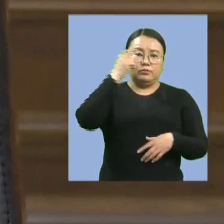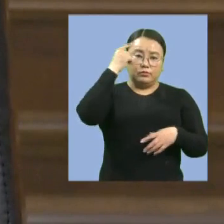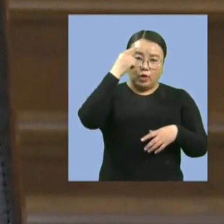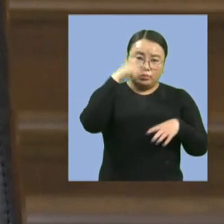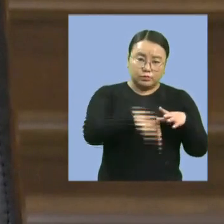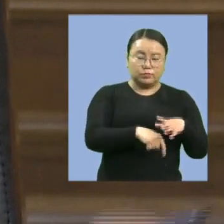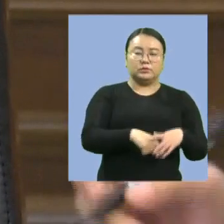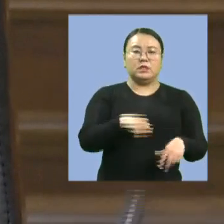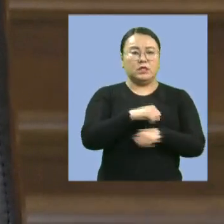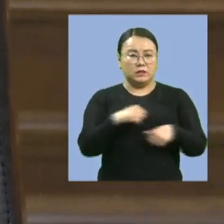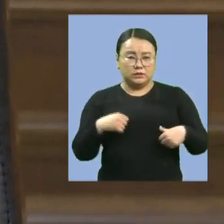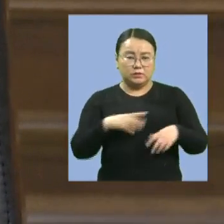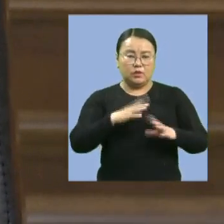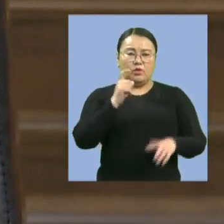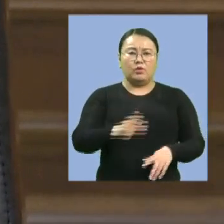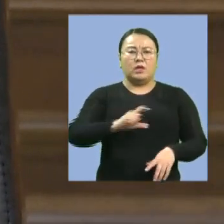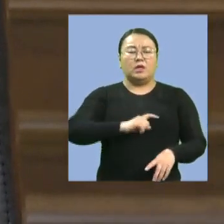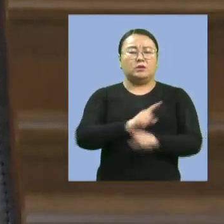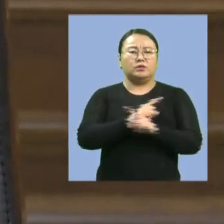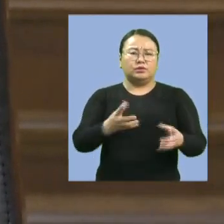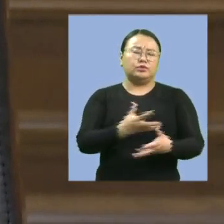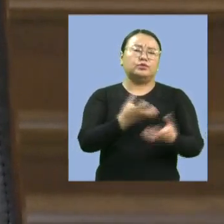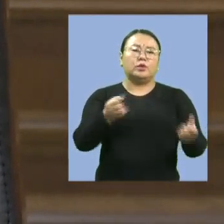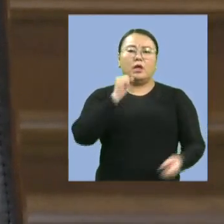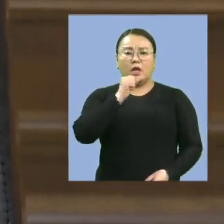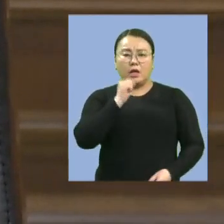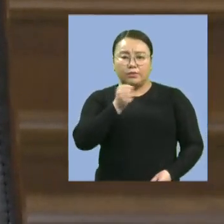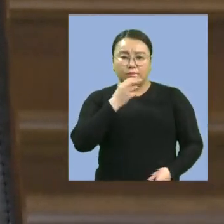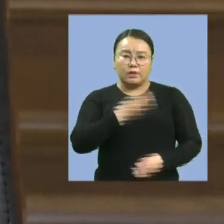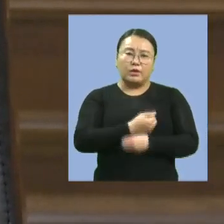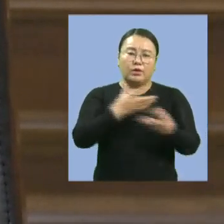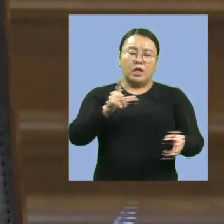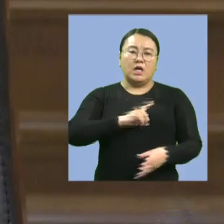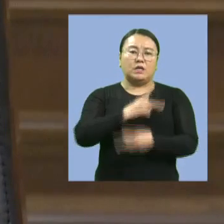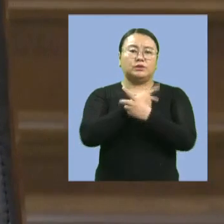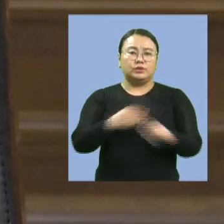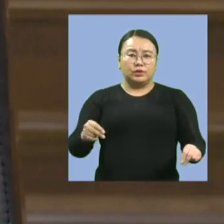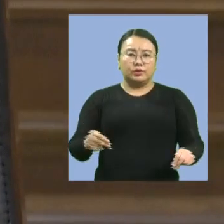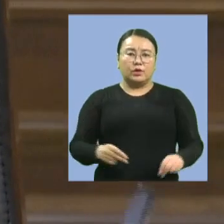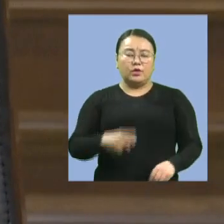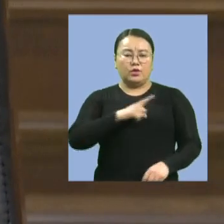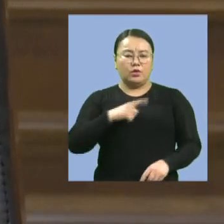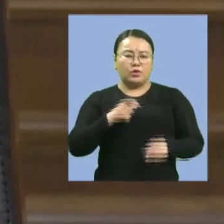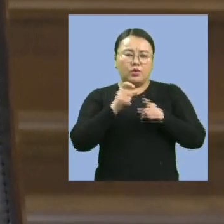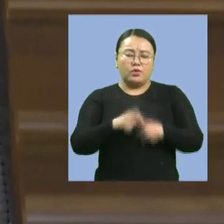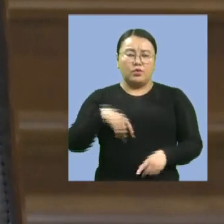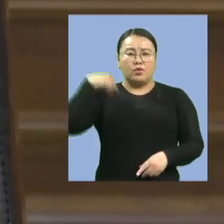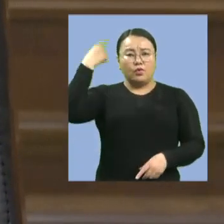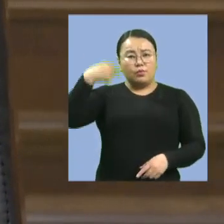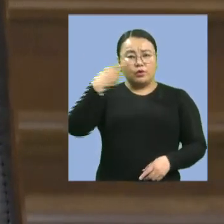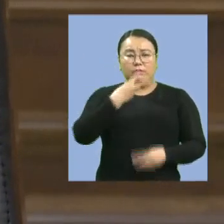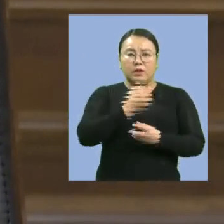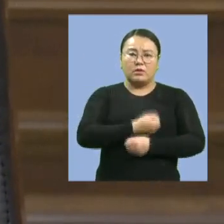тэр хүний эрхийн зөрчилдөх байх хөвлөн мэдээлэл хэрэгчлөө үг үзлөлөө илэрхийлэх